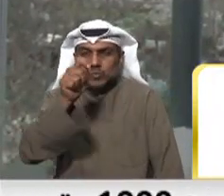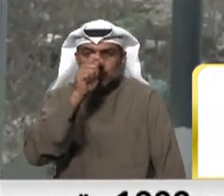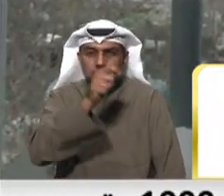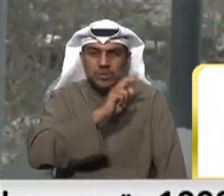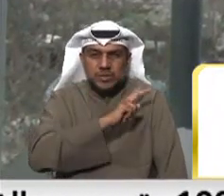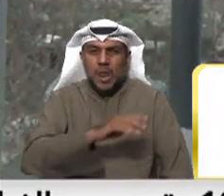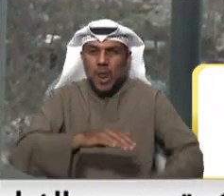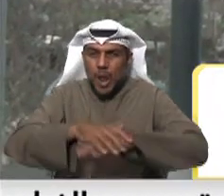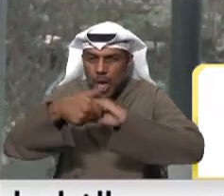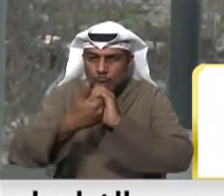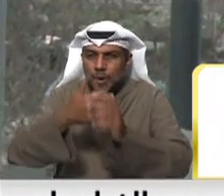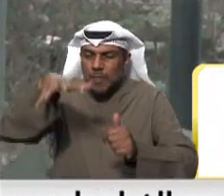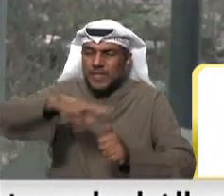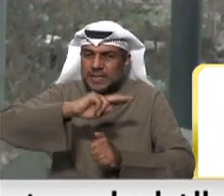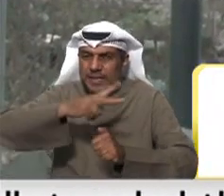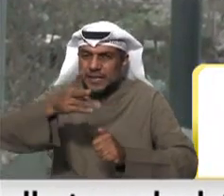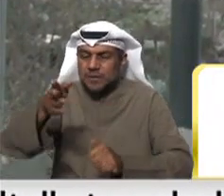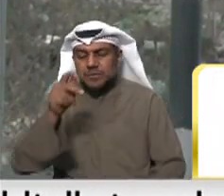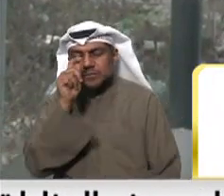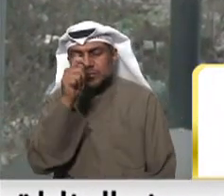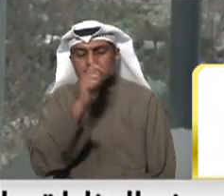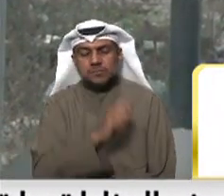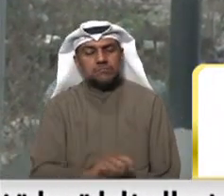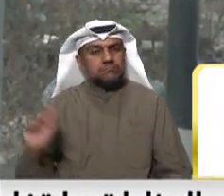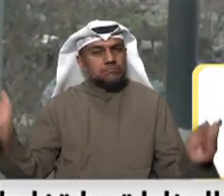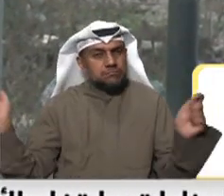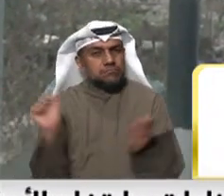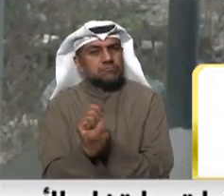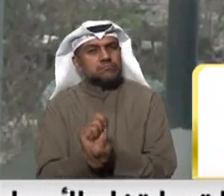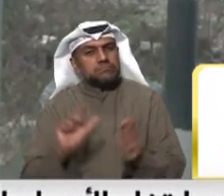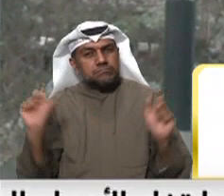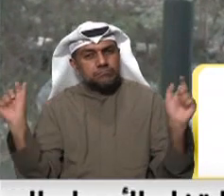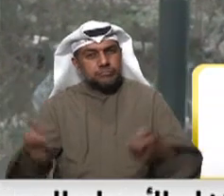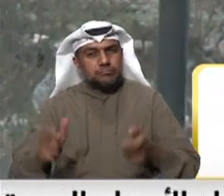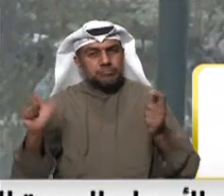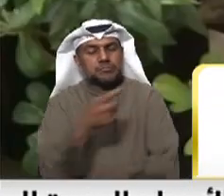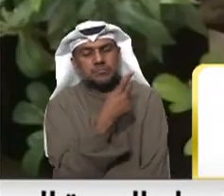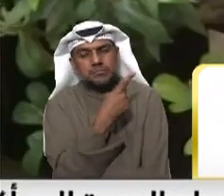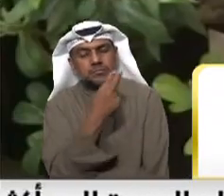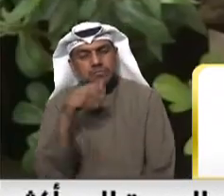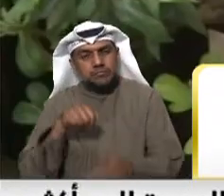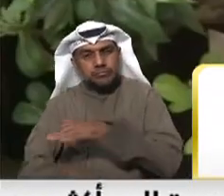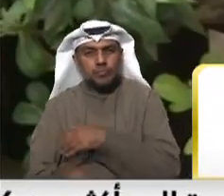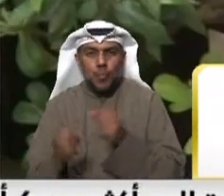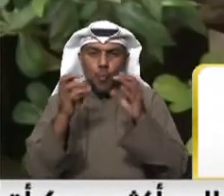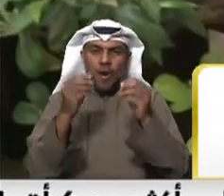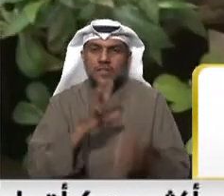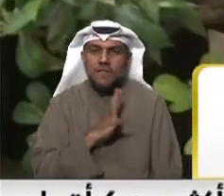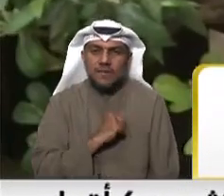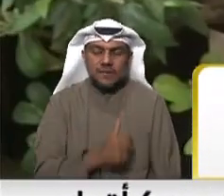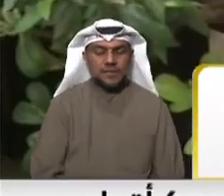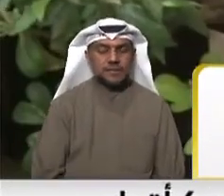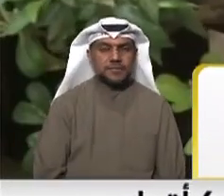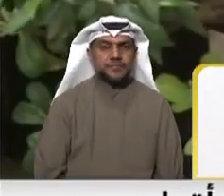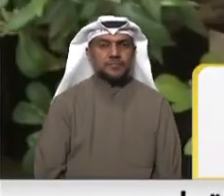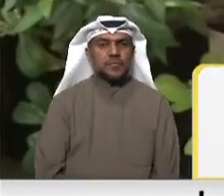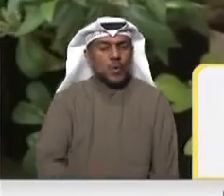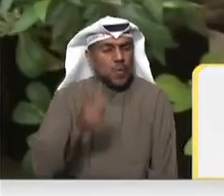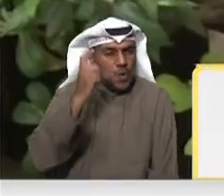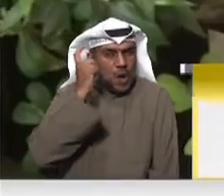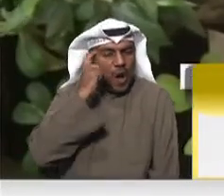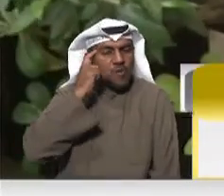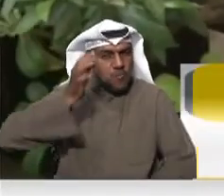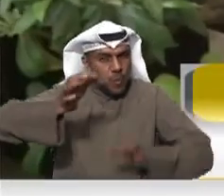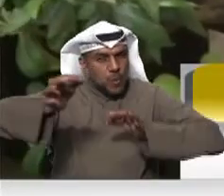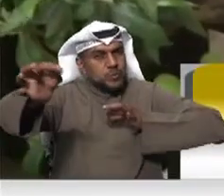ونابلس وجنين أسفرت عن اعتقال عددا من الفلسطينيين. هذه الاقتحامات هي جزء من خطة لحسم الصراع